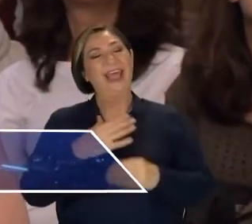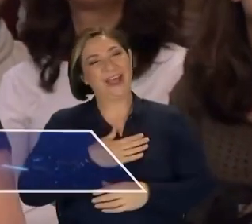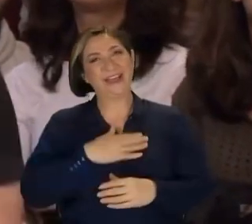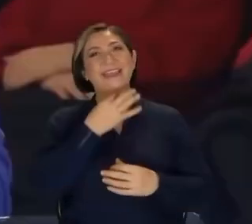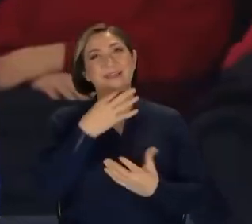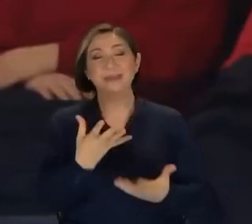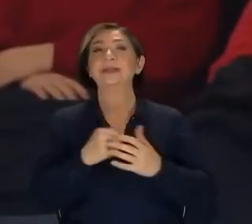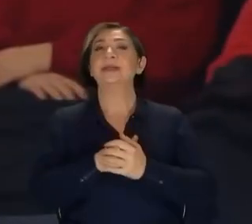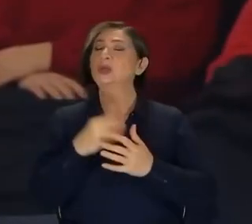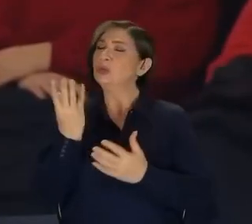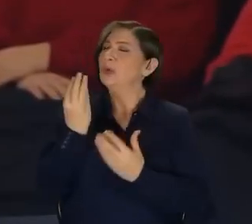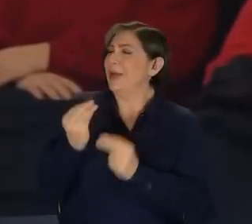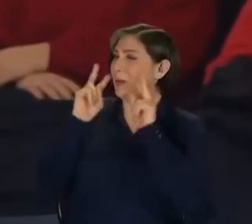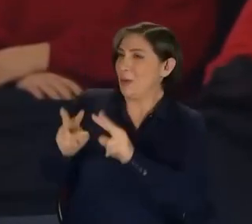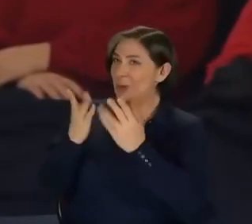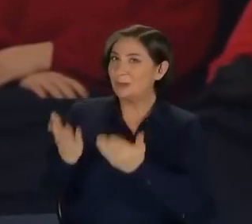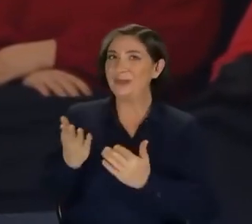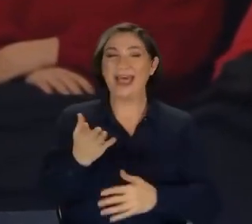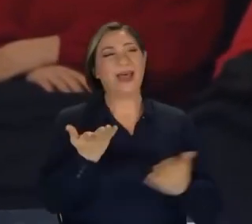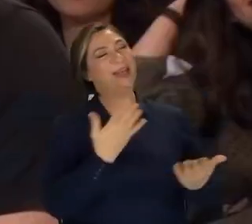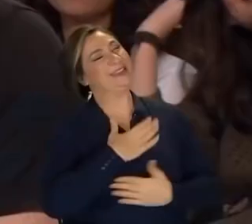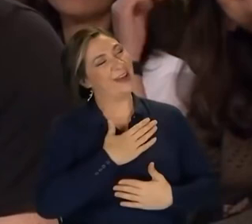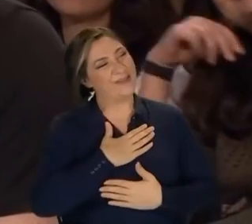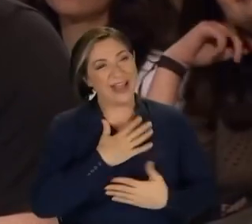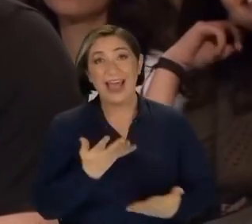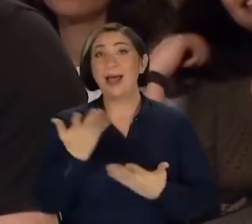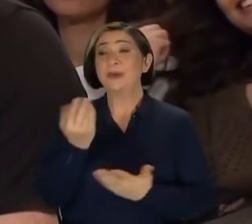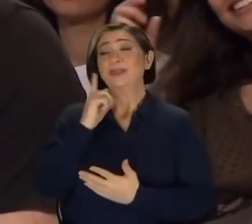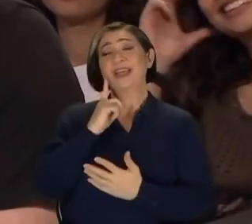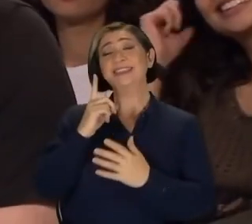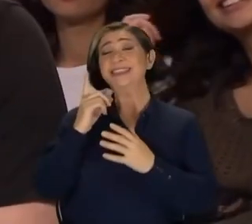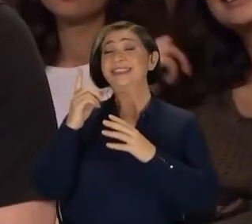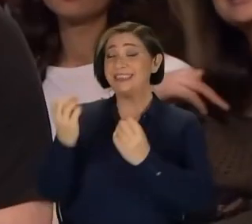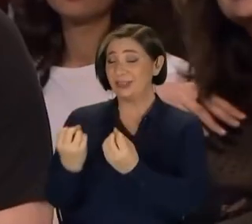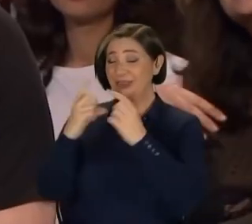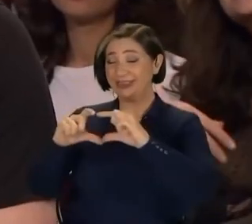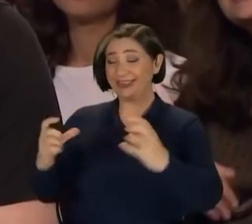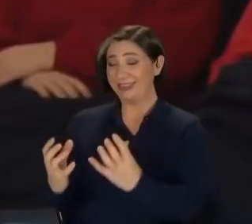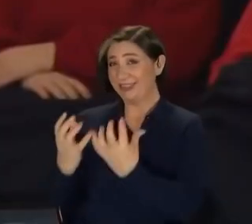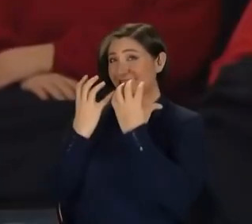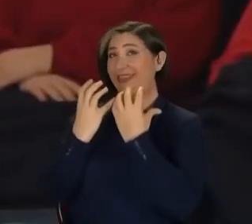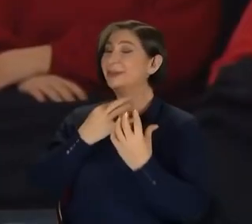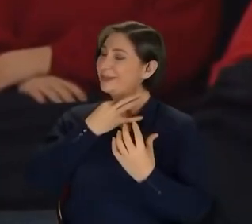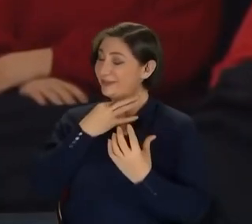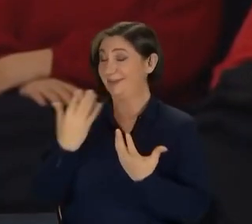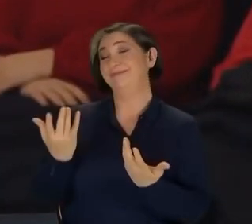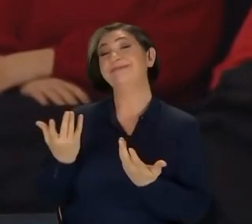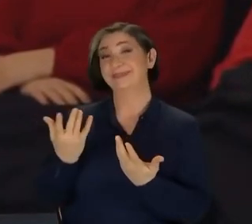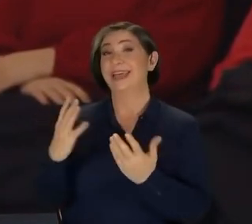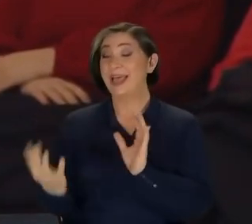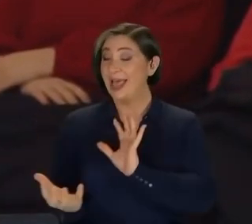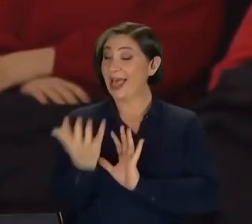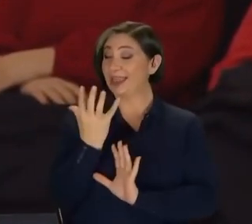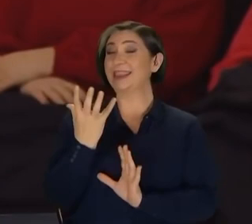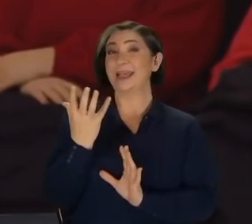Sağ olasın. Peki, çok iyi görünüyorsun. Aman efendim, aman şekerim, Seren Serengil ışıklarını dur, kendine hemen çek. Alttan alınca evet, iyi. Evet, alttan alınca